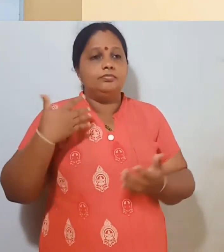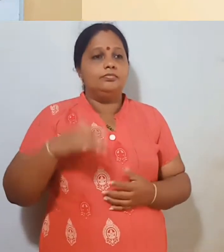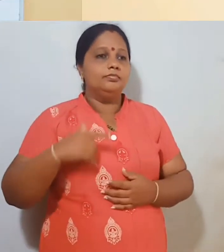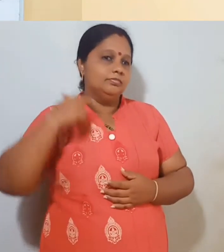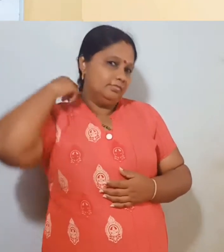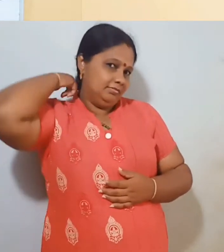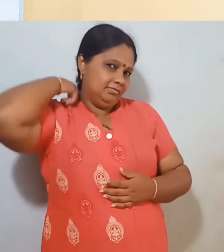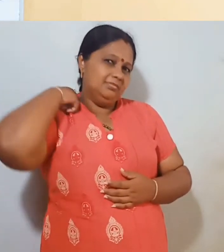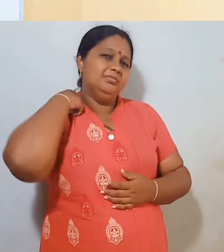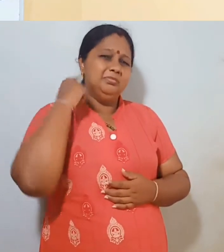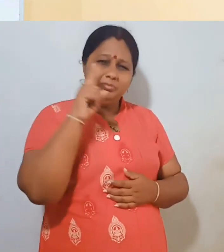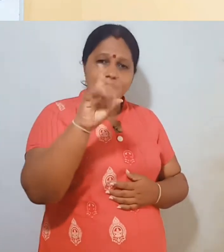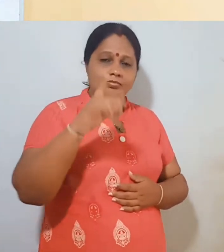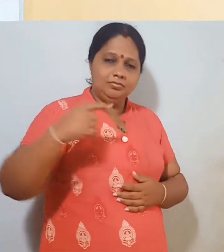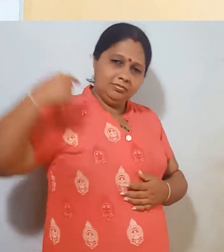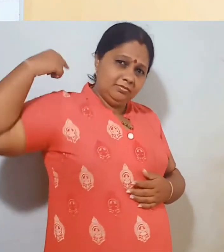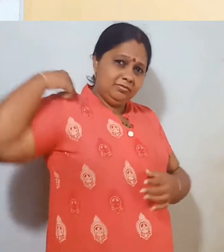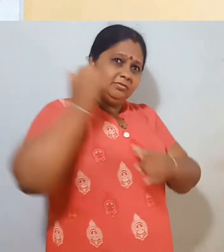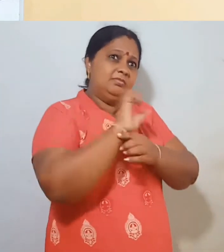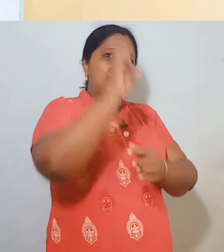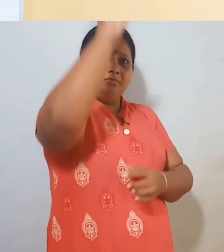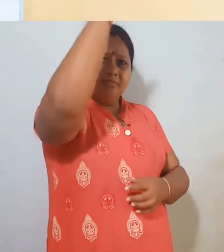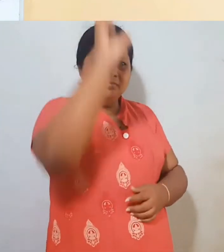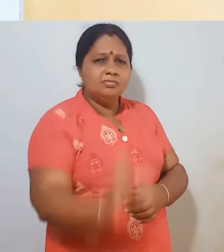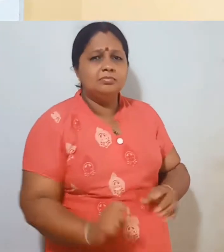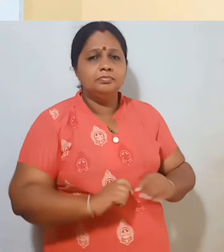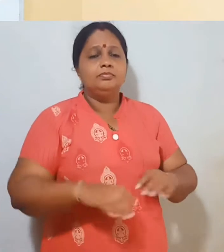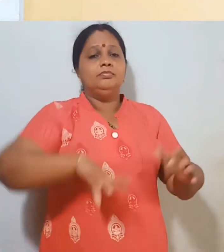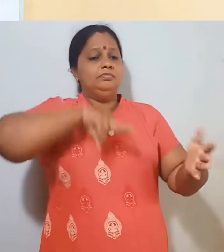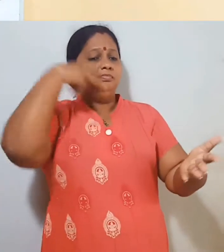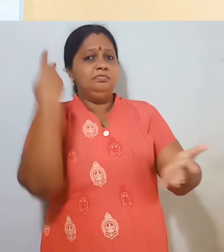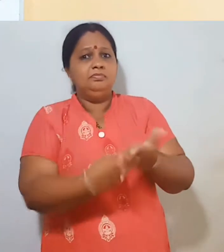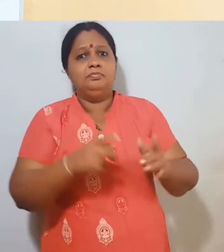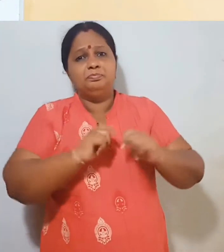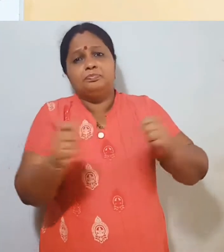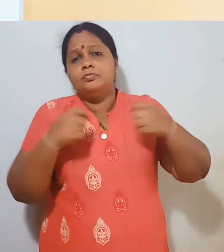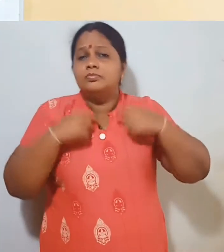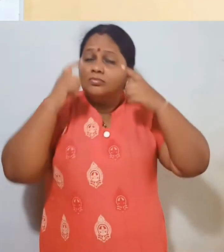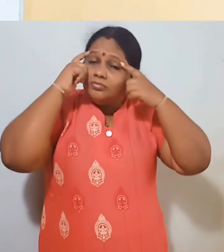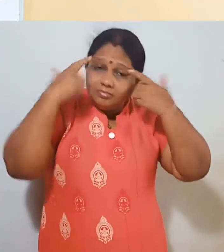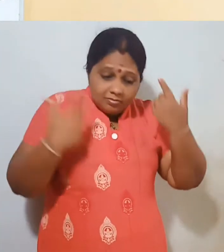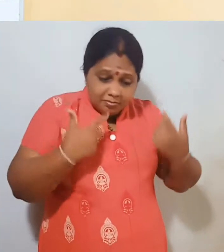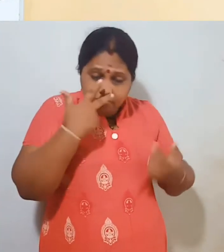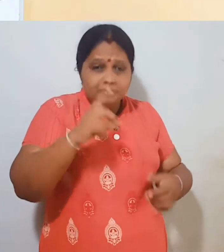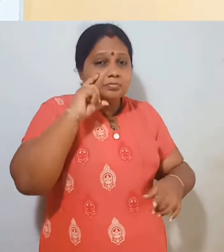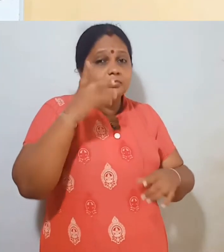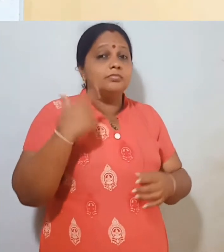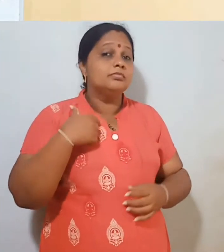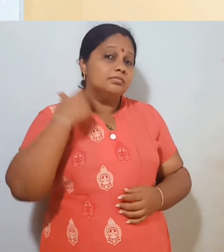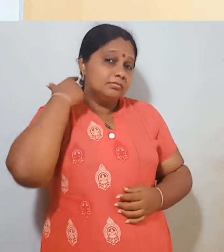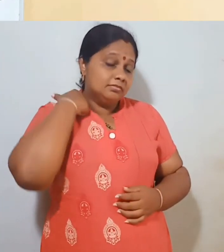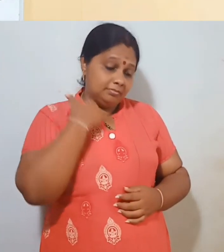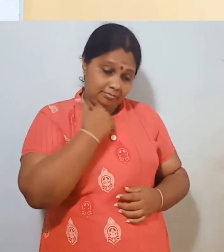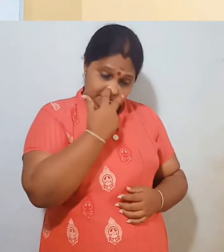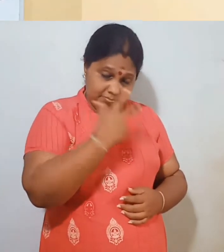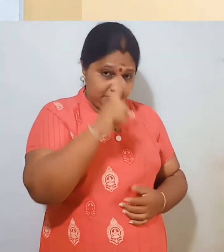இல்லை, முள்ளந்தண்டில் எந்த பகுதியில உடைவு ஏற்பட்டிருக்கலாம். நாங்கள் மிக முக்கியமாக கழுத்தை கவனிச்சு கொள்ள